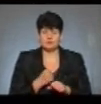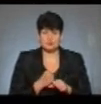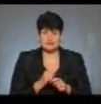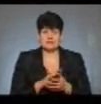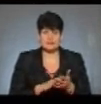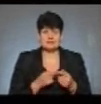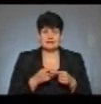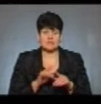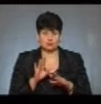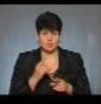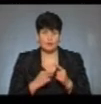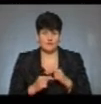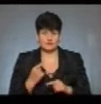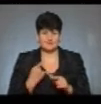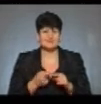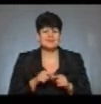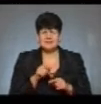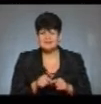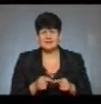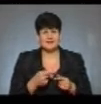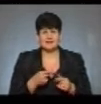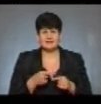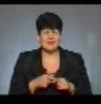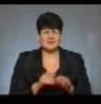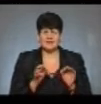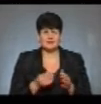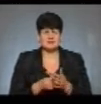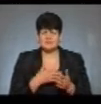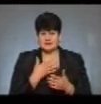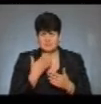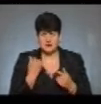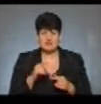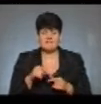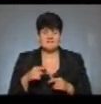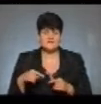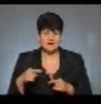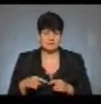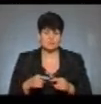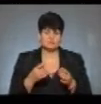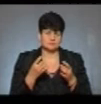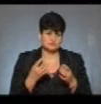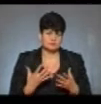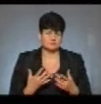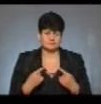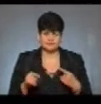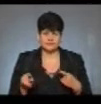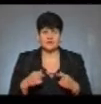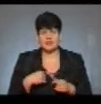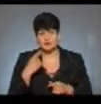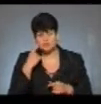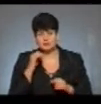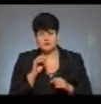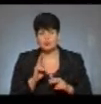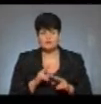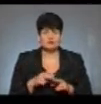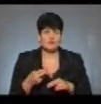буде повертатися. А ця техніка абсолютно ніякої ціни не має. Вимоги до техніки будуть зовсім, тобто зовсім іншої. Я думаю, можливо, комусь повернуть,